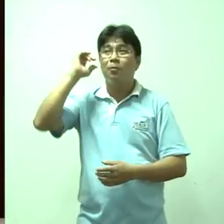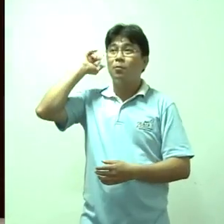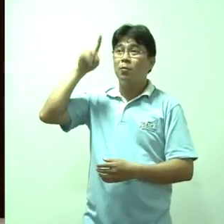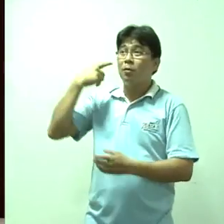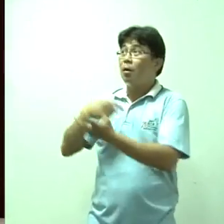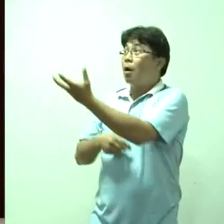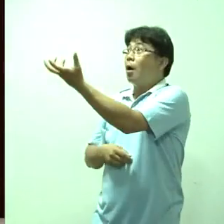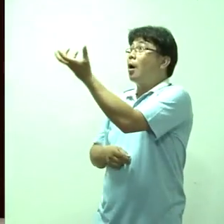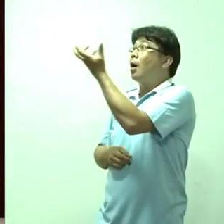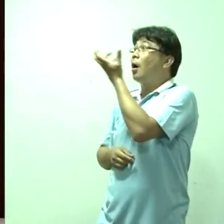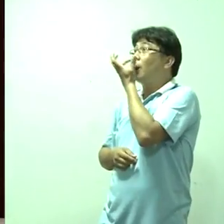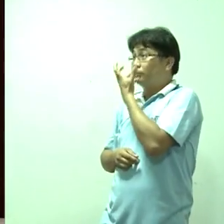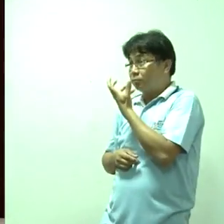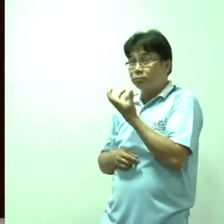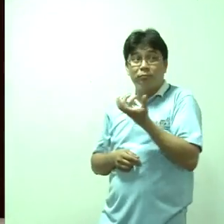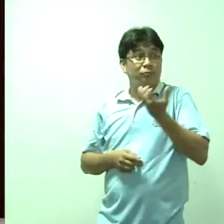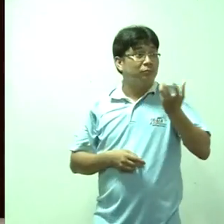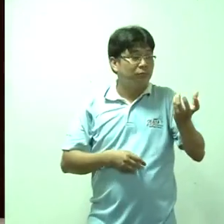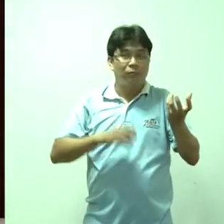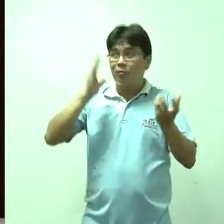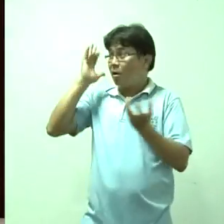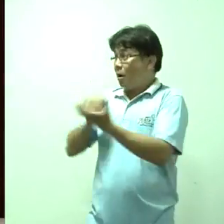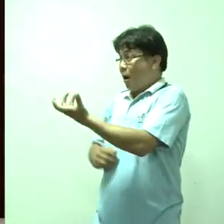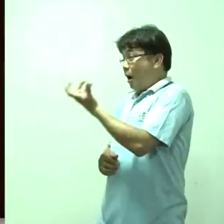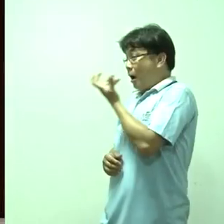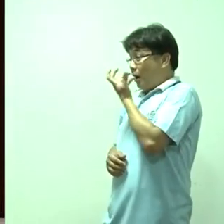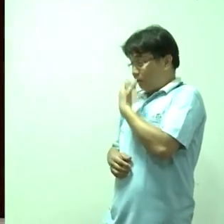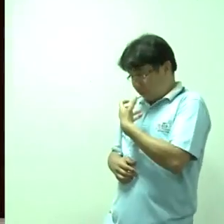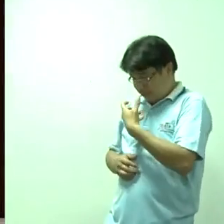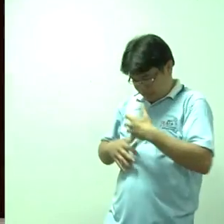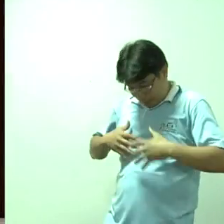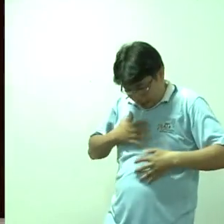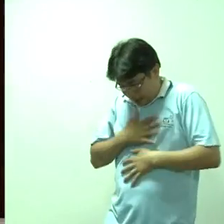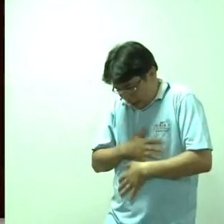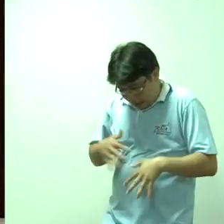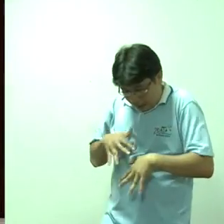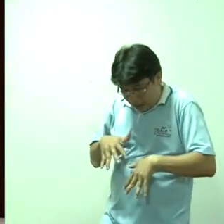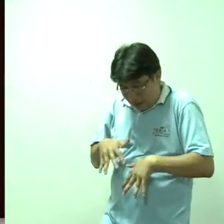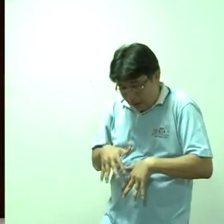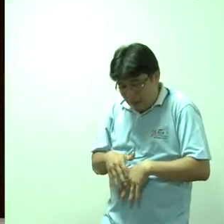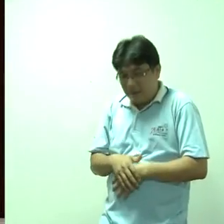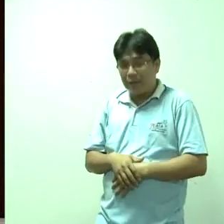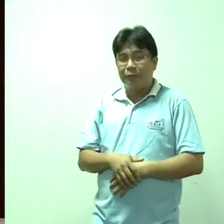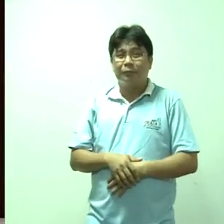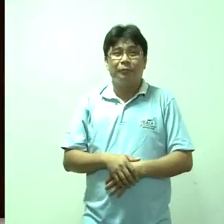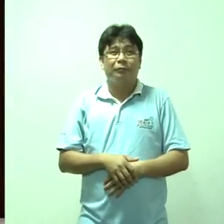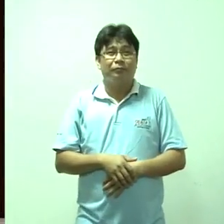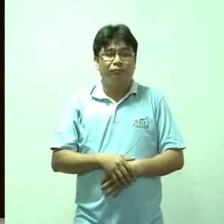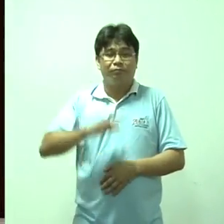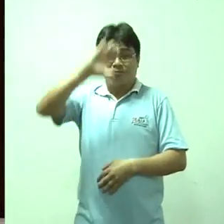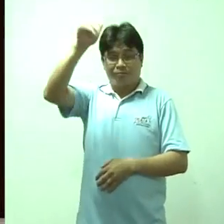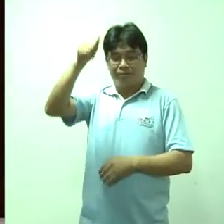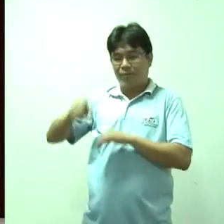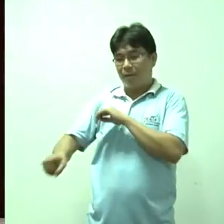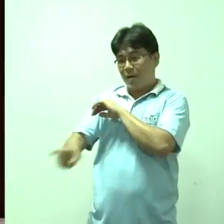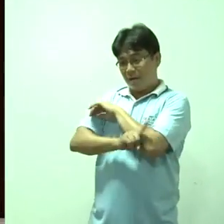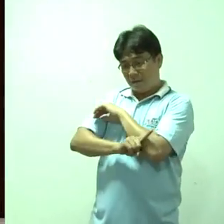งูนั้นได้ล่อลวงให้เอวาทานผลไม้ต้องห้ามนั้นเมื่อเอวาทานก็ยื่นให้อาดัมทานด้